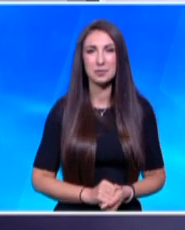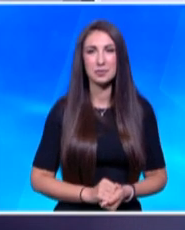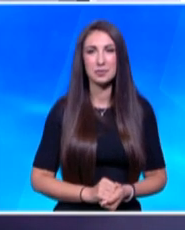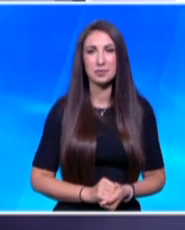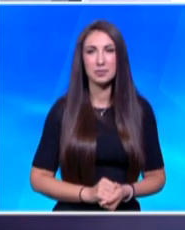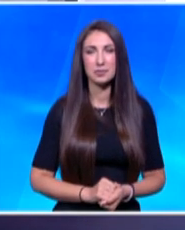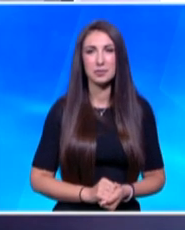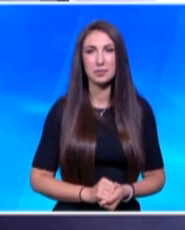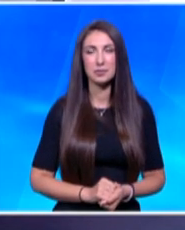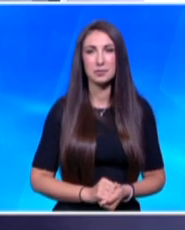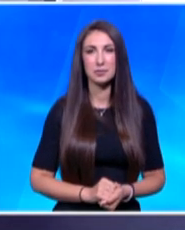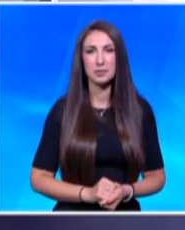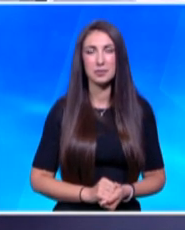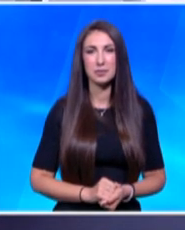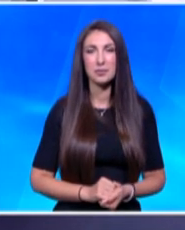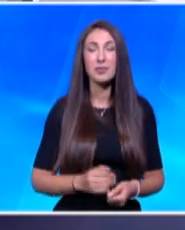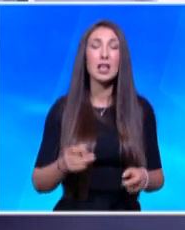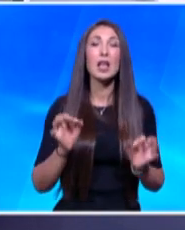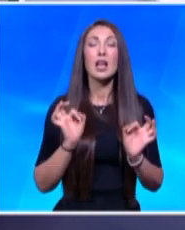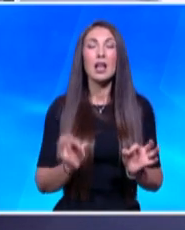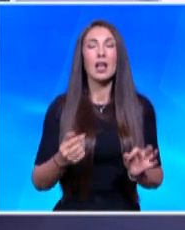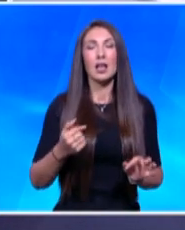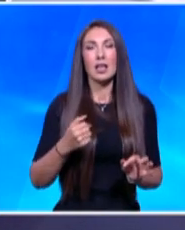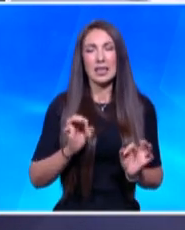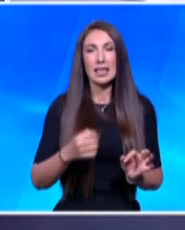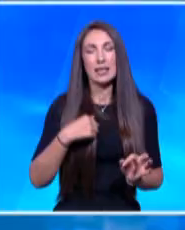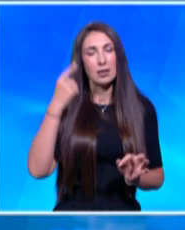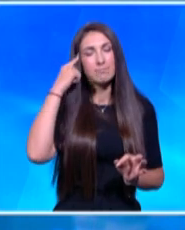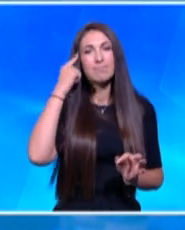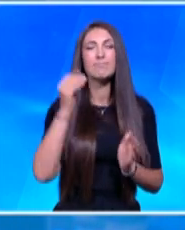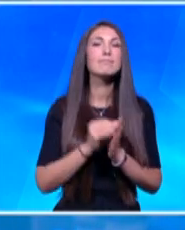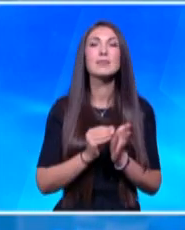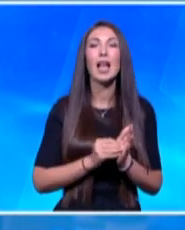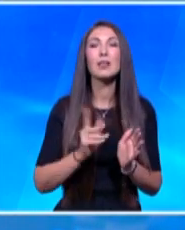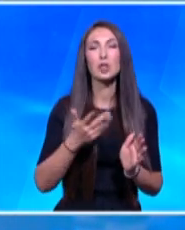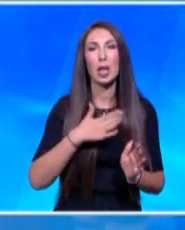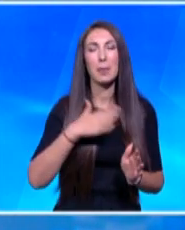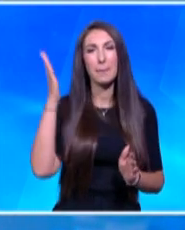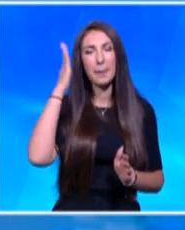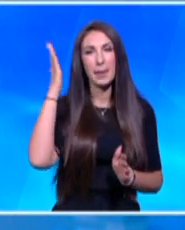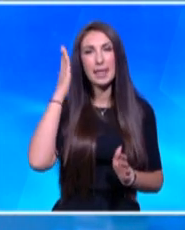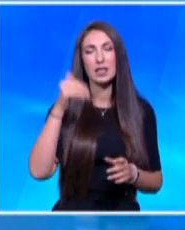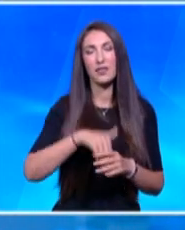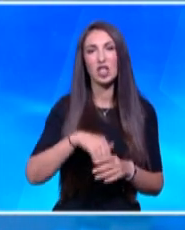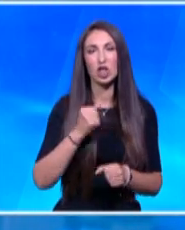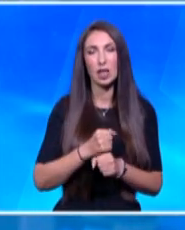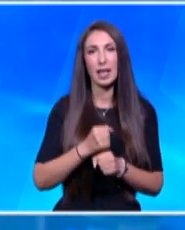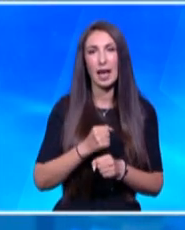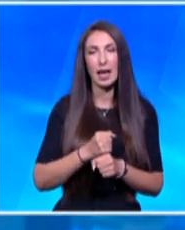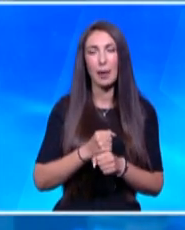БТВ новините. Да. Наистина смятам, че имаме министър на вътрешните